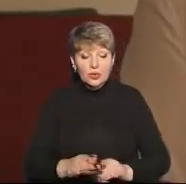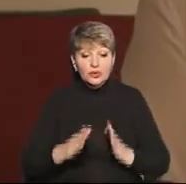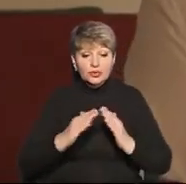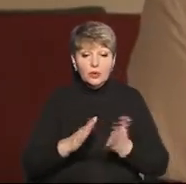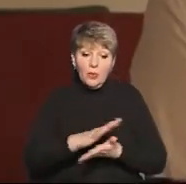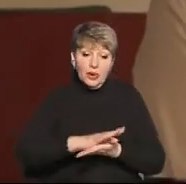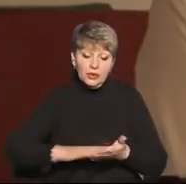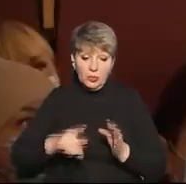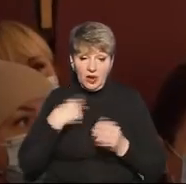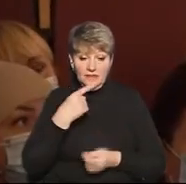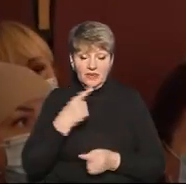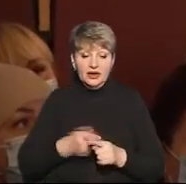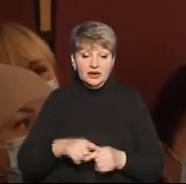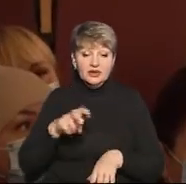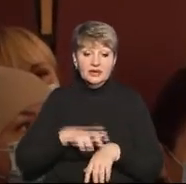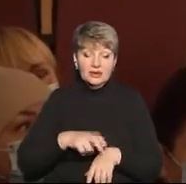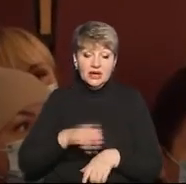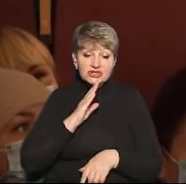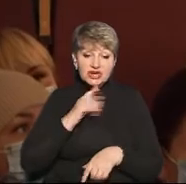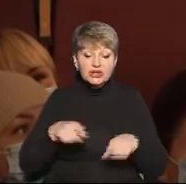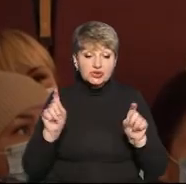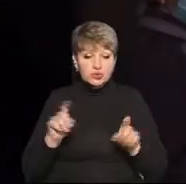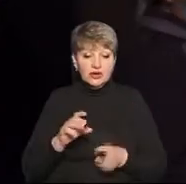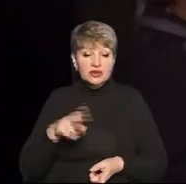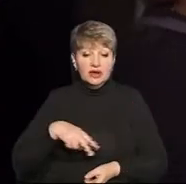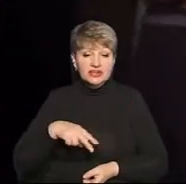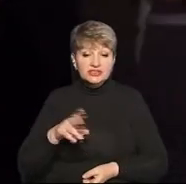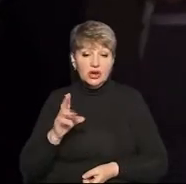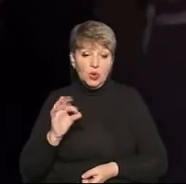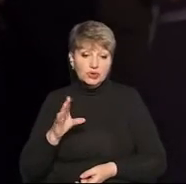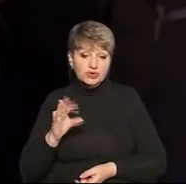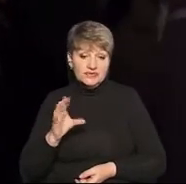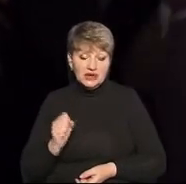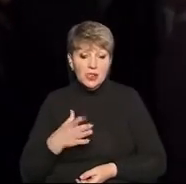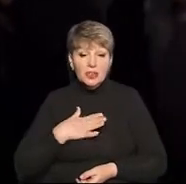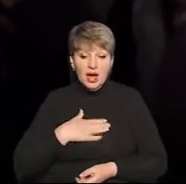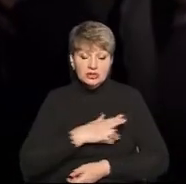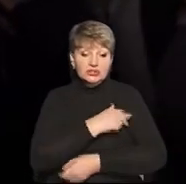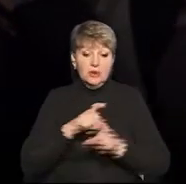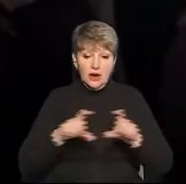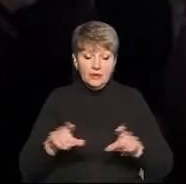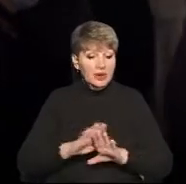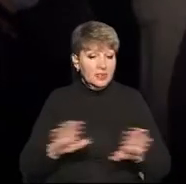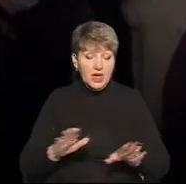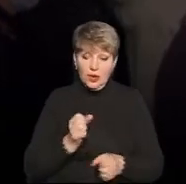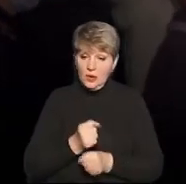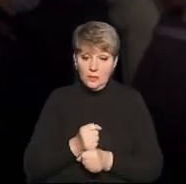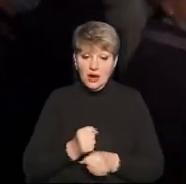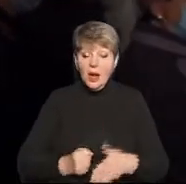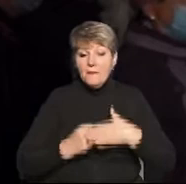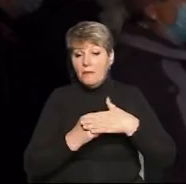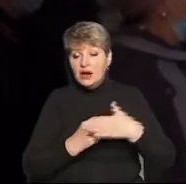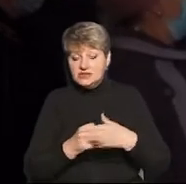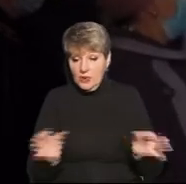подальшому, говорить лікарка жіночої консультації Лариса В'язовська. Нашу лікарню не робили ні базовою